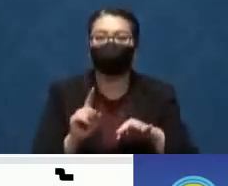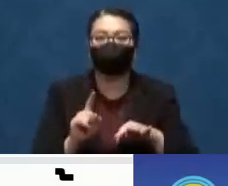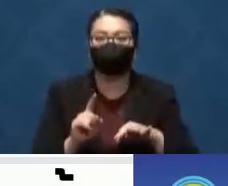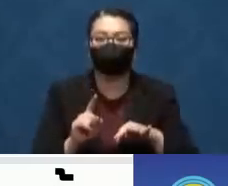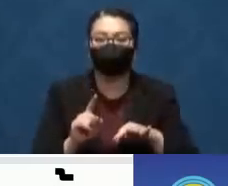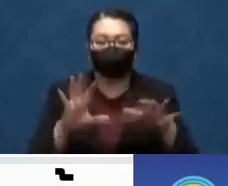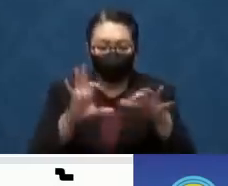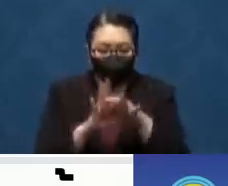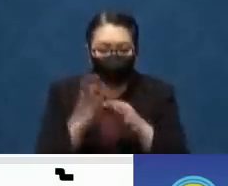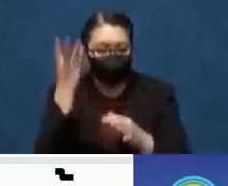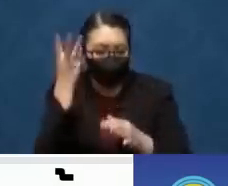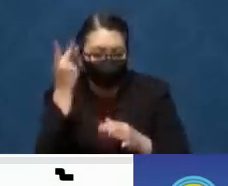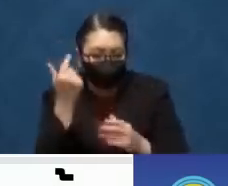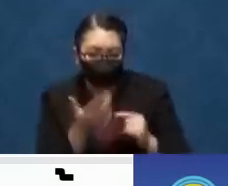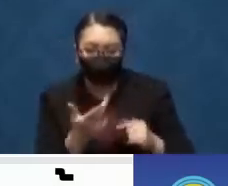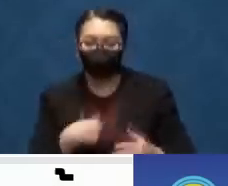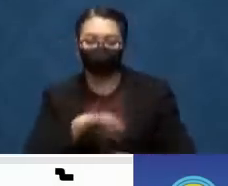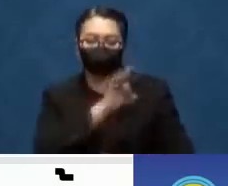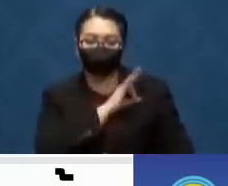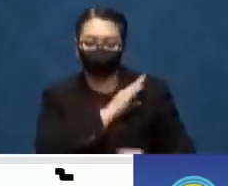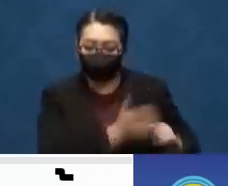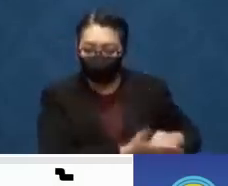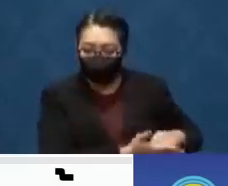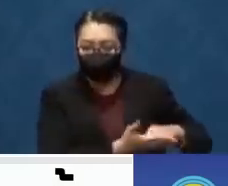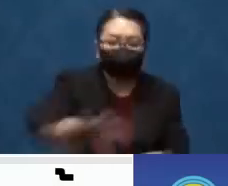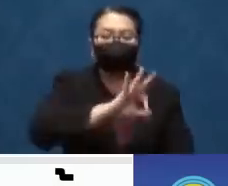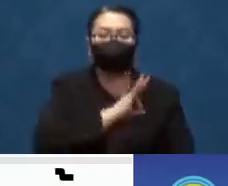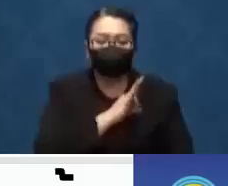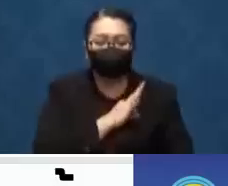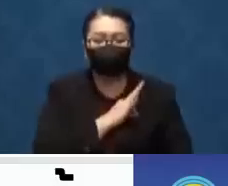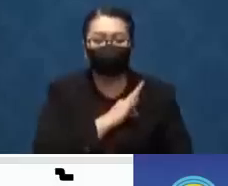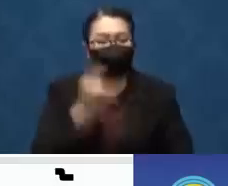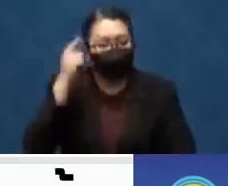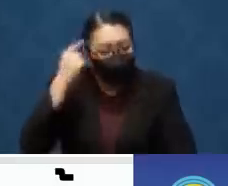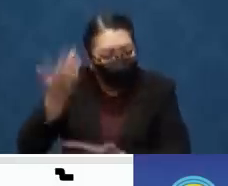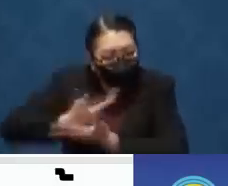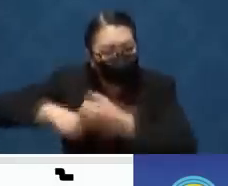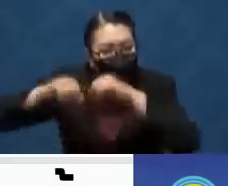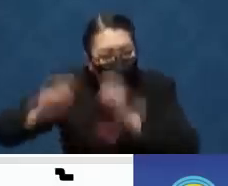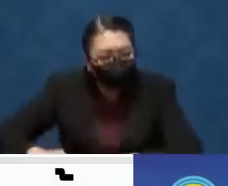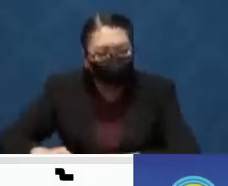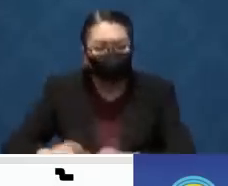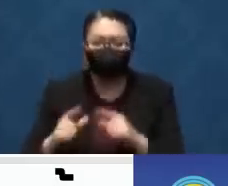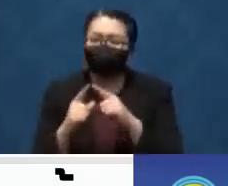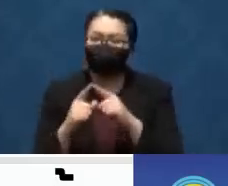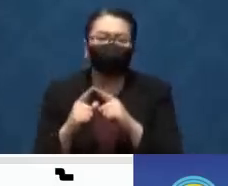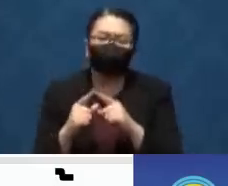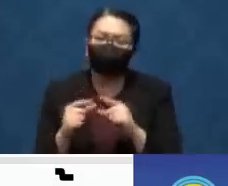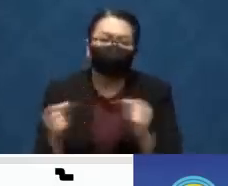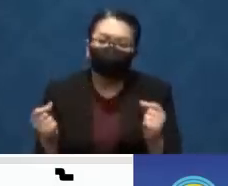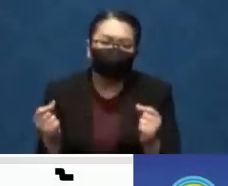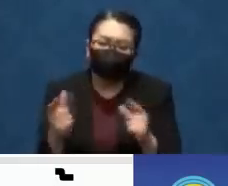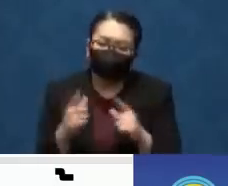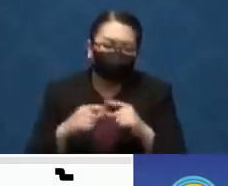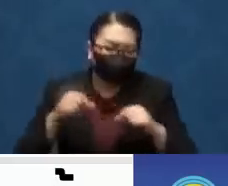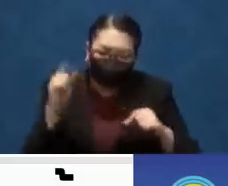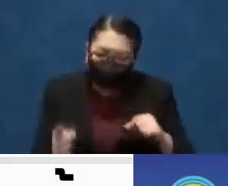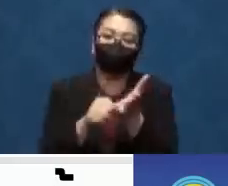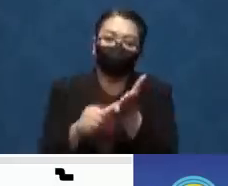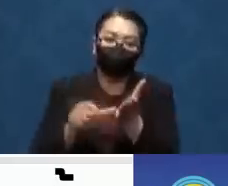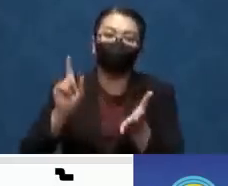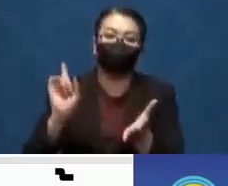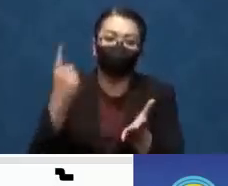ายในรัฐธรรมนูญมาตรา144ที่ระบุไว้ชัดเจนว่าคนจะเป็นสมาชิกสภาผู้แทนราษฎรห้ามไปยุ่งเกี่ยวหรือไปมีผลประโย